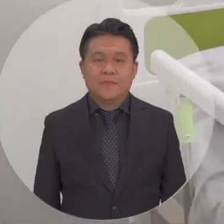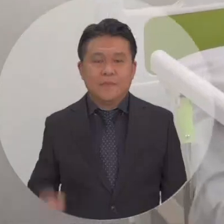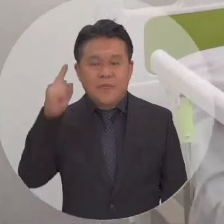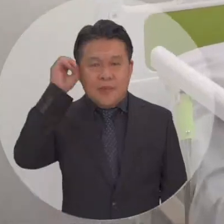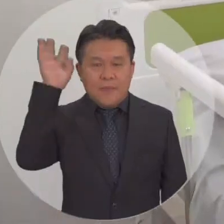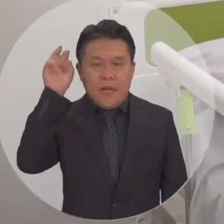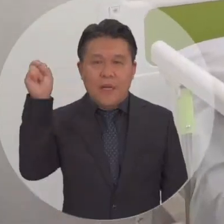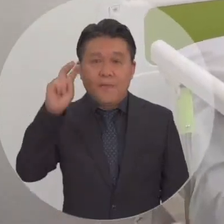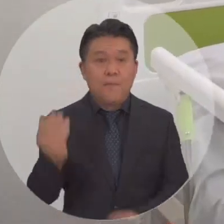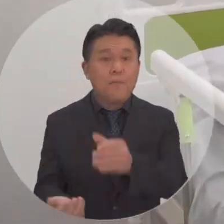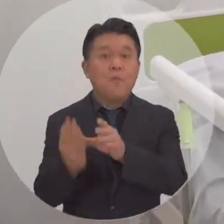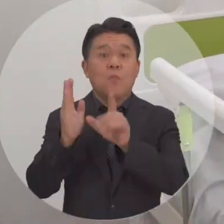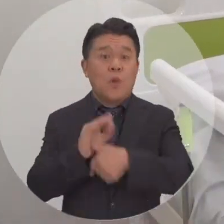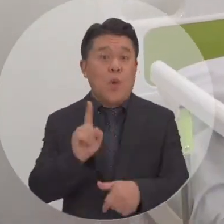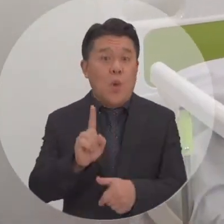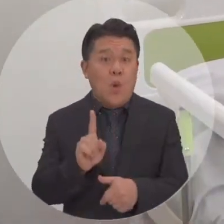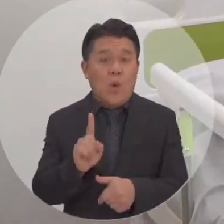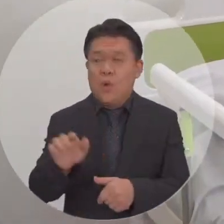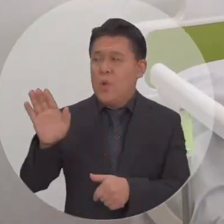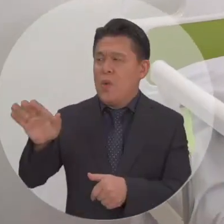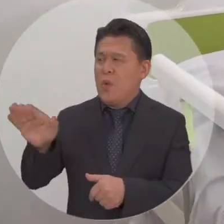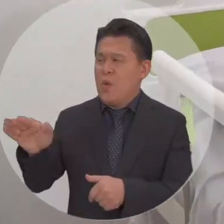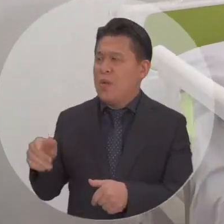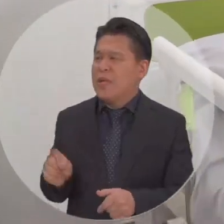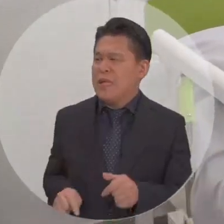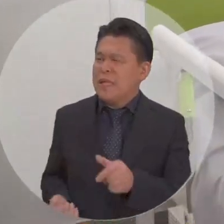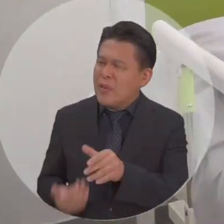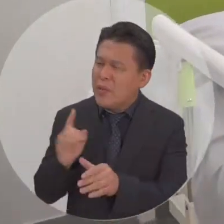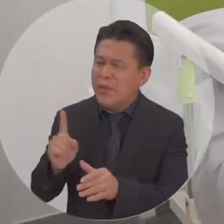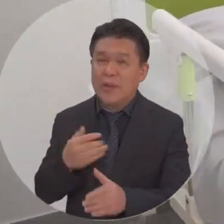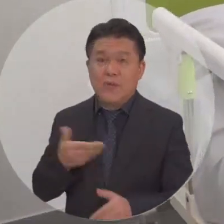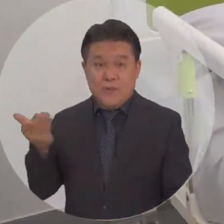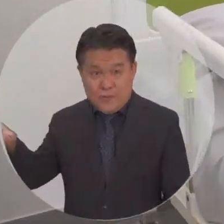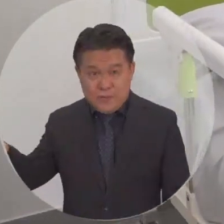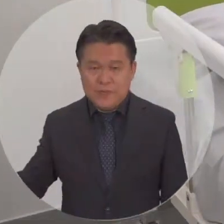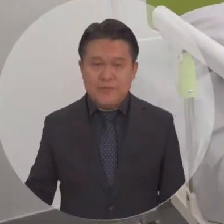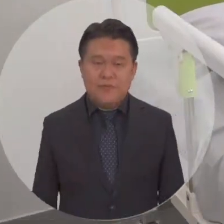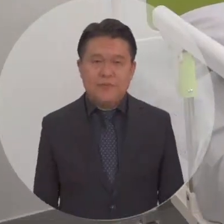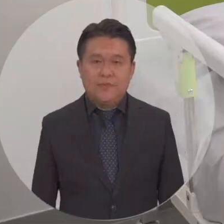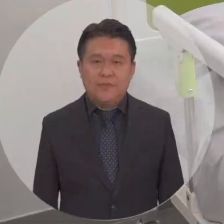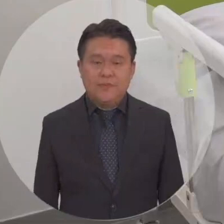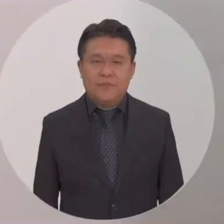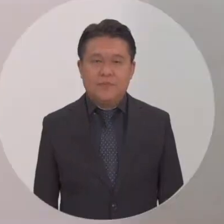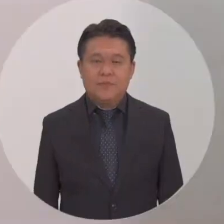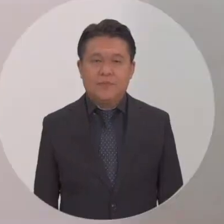생각지 못한 일이 갑자기 발생했을 때는 요양병원 종사자에게 알려줍니다.